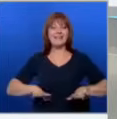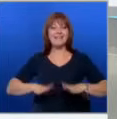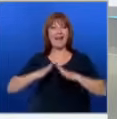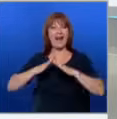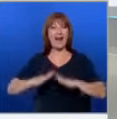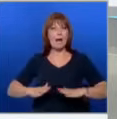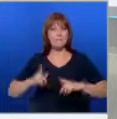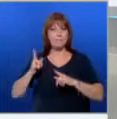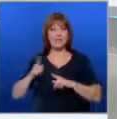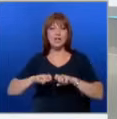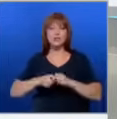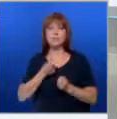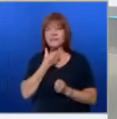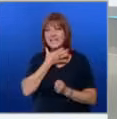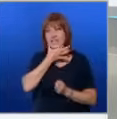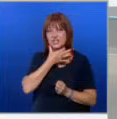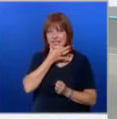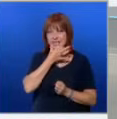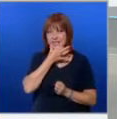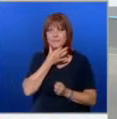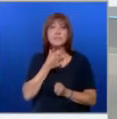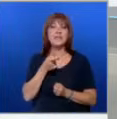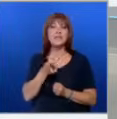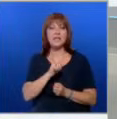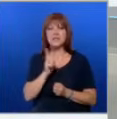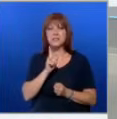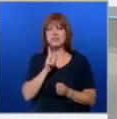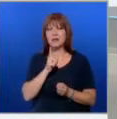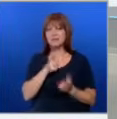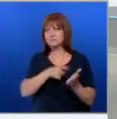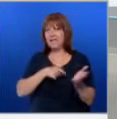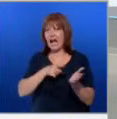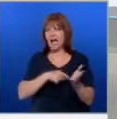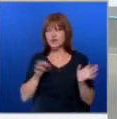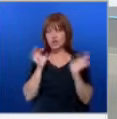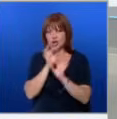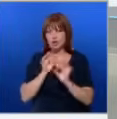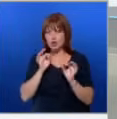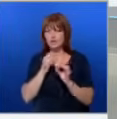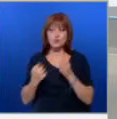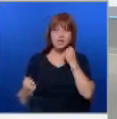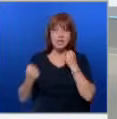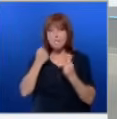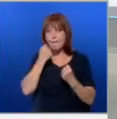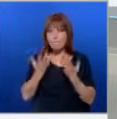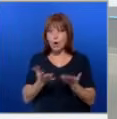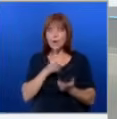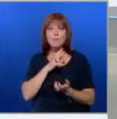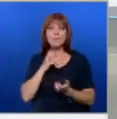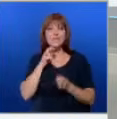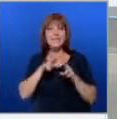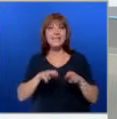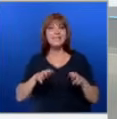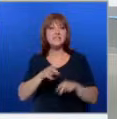е с счупена челюст. Според пострадалите, те не са провокирали нападателя, за да се стигне до физическа агресия. Полицията